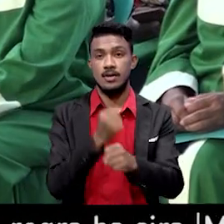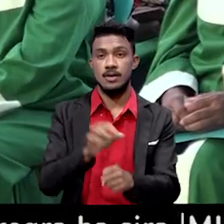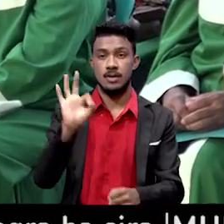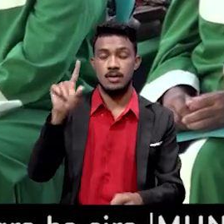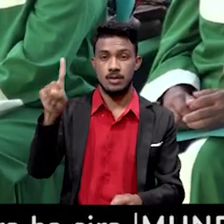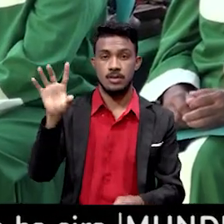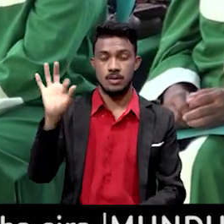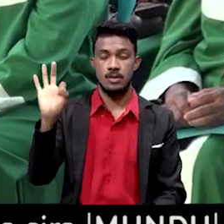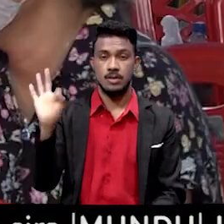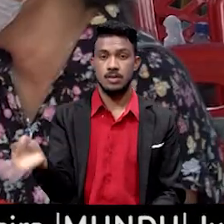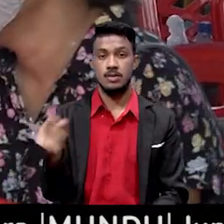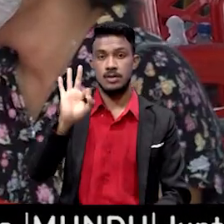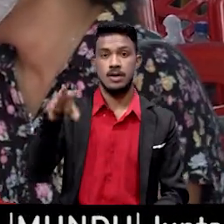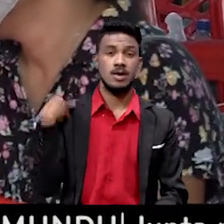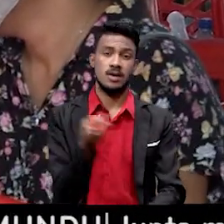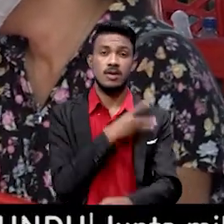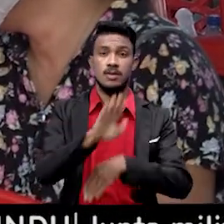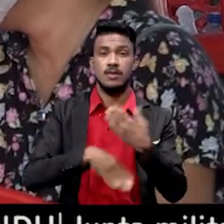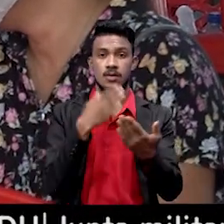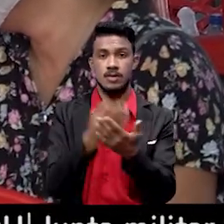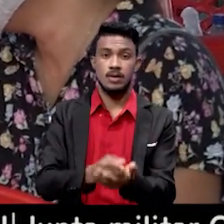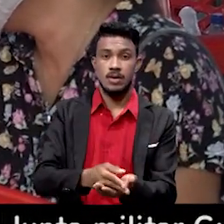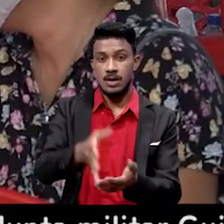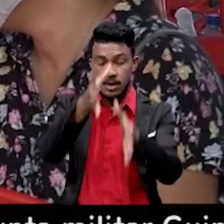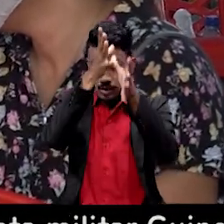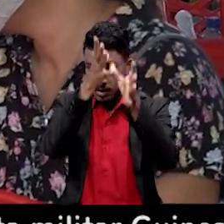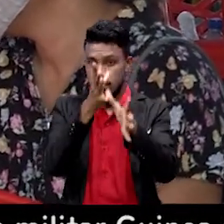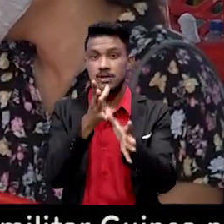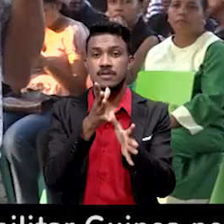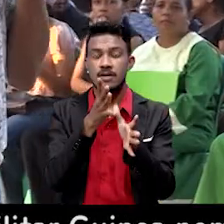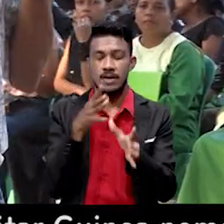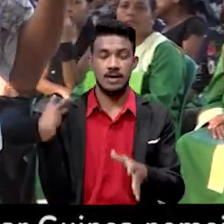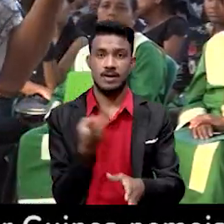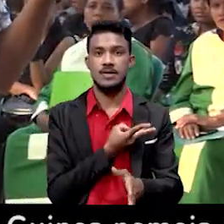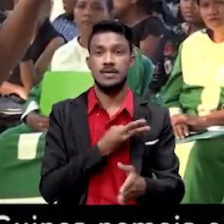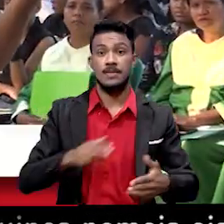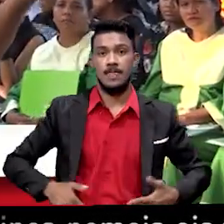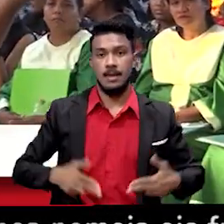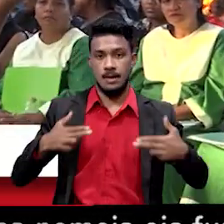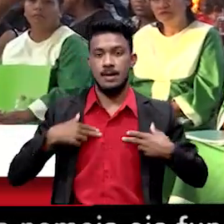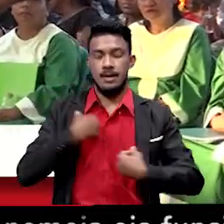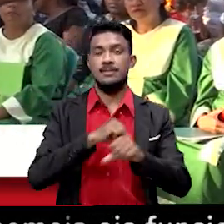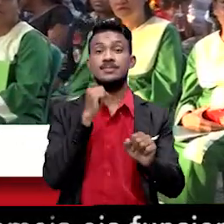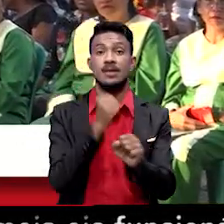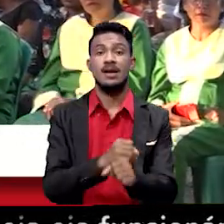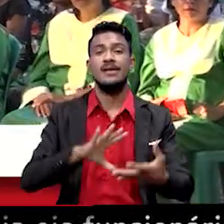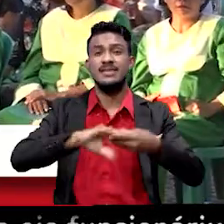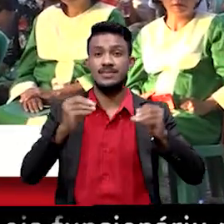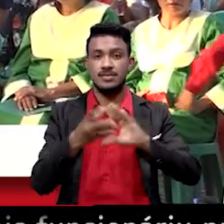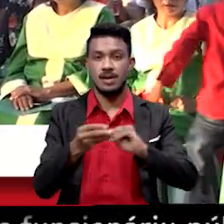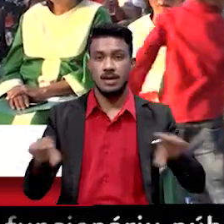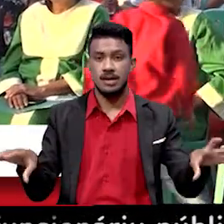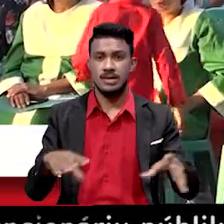nulur sinsia. Ida hotu ne bek dua sferikona pengiri tsemoris halone tik bodruma o